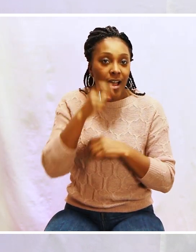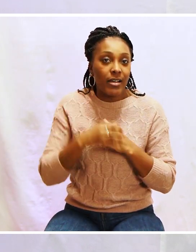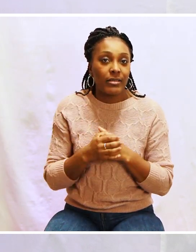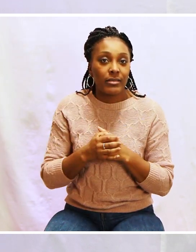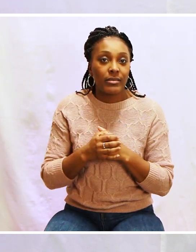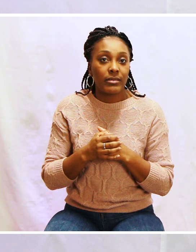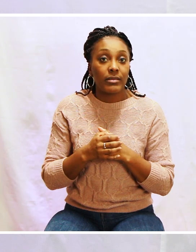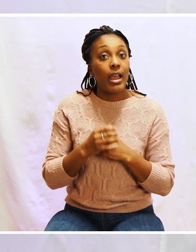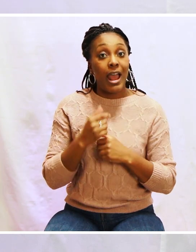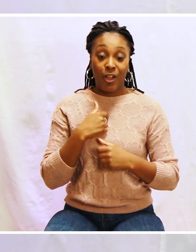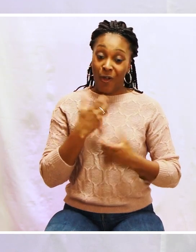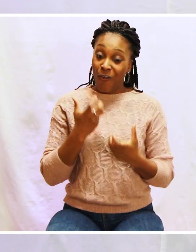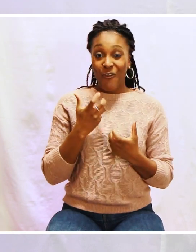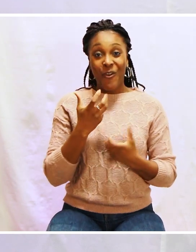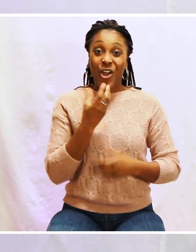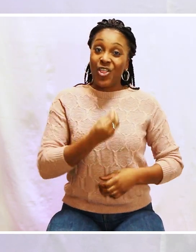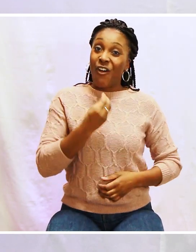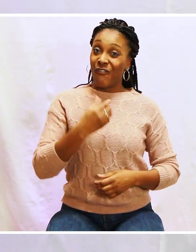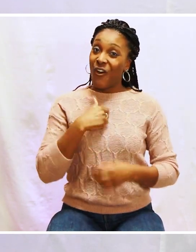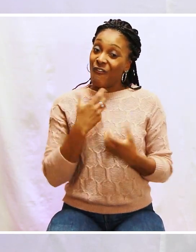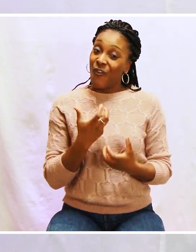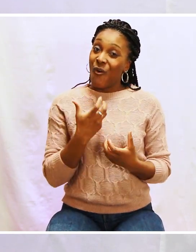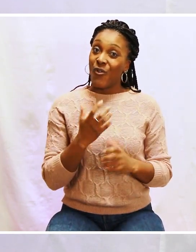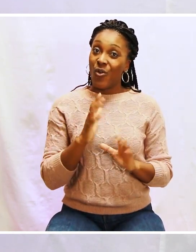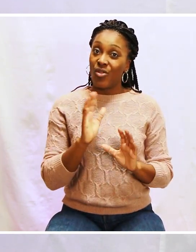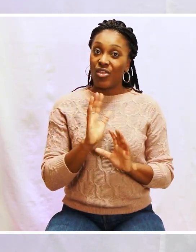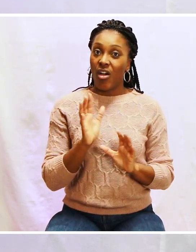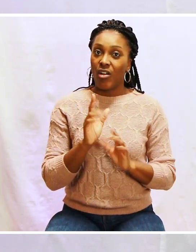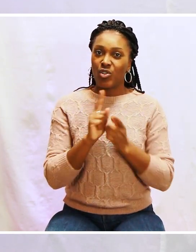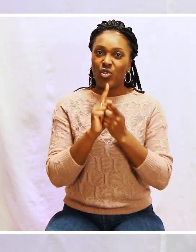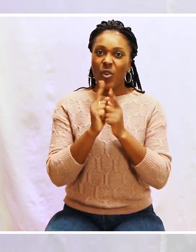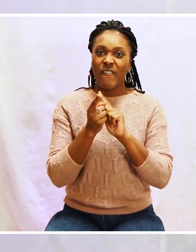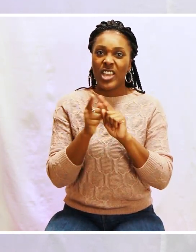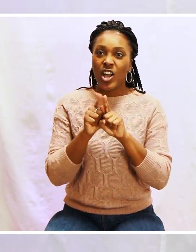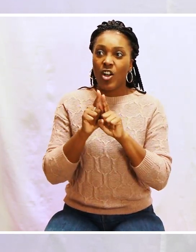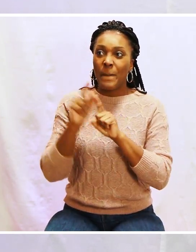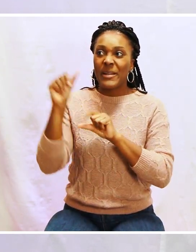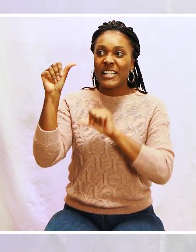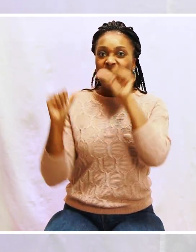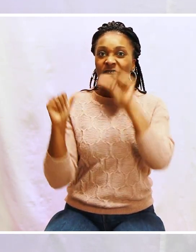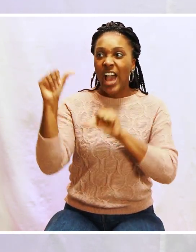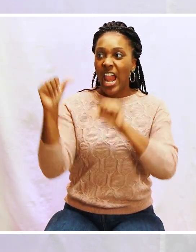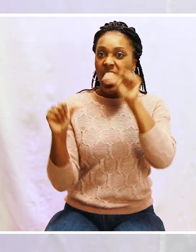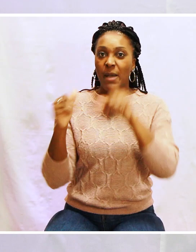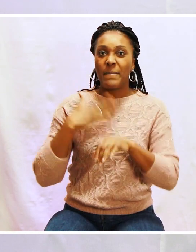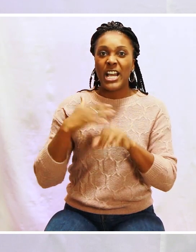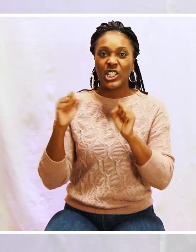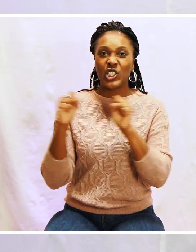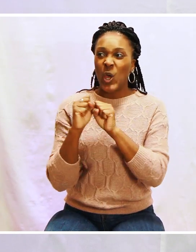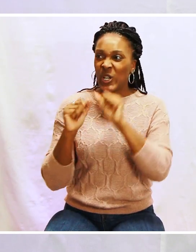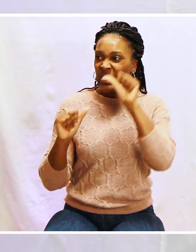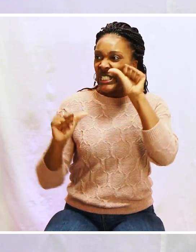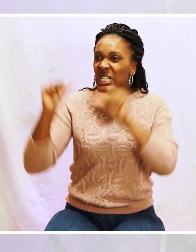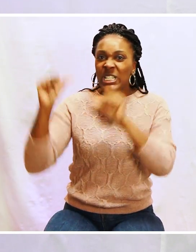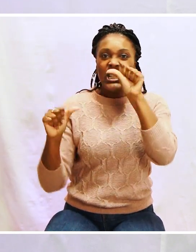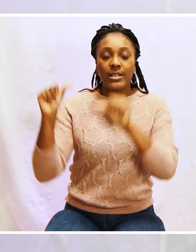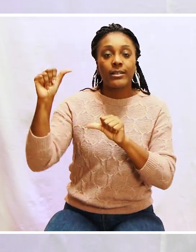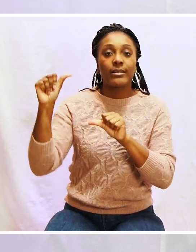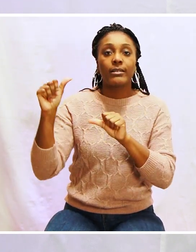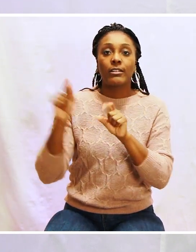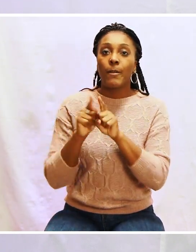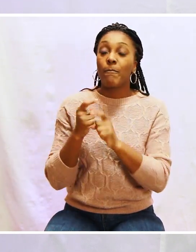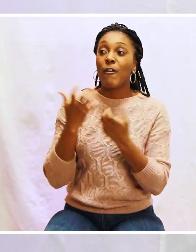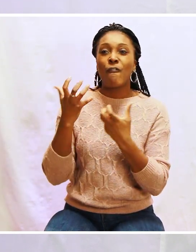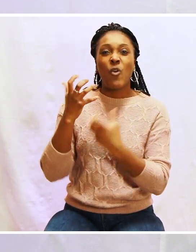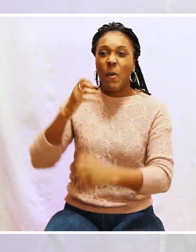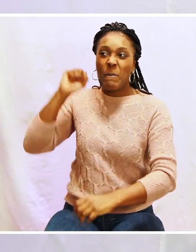n'a pas juste envie d'avoir un enfant, elle devient maintenant une rivale par rapport à sa sœur. Elle se dit, là, il faut que je